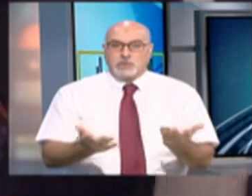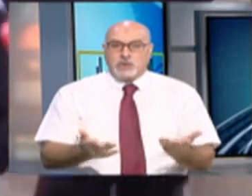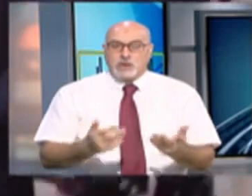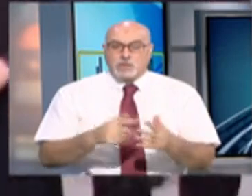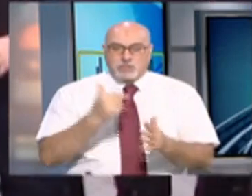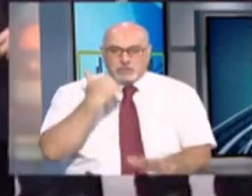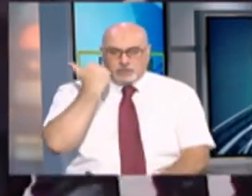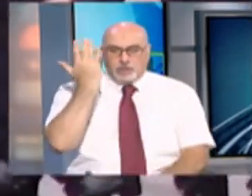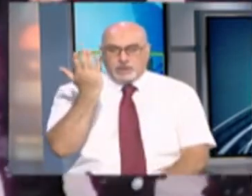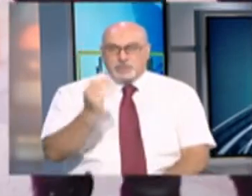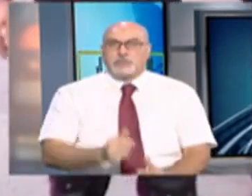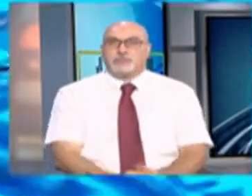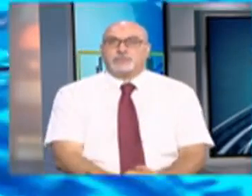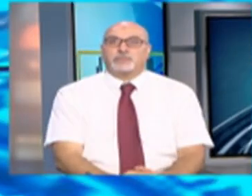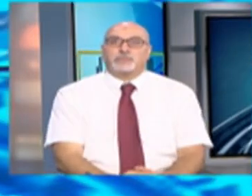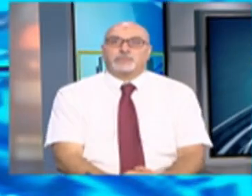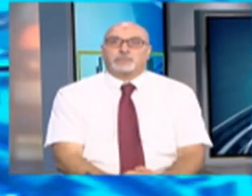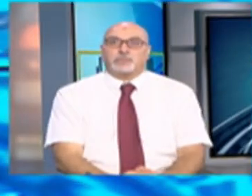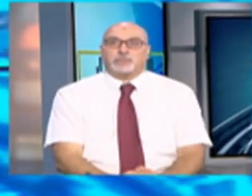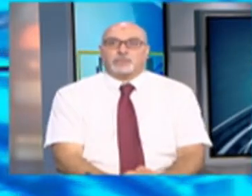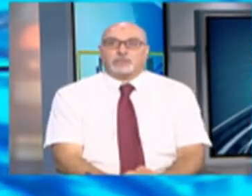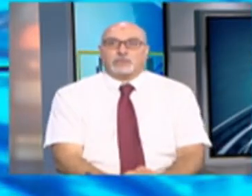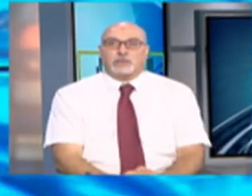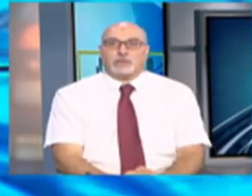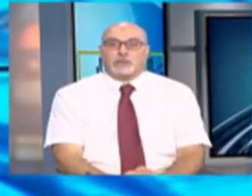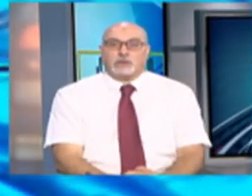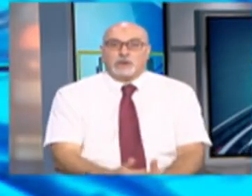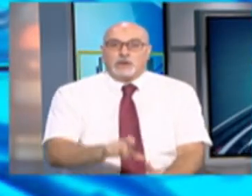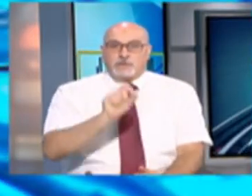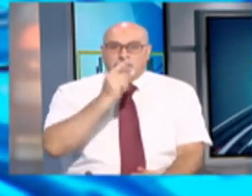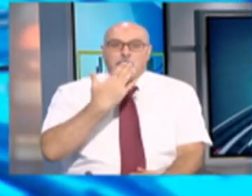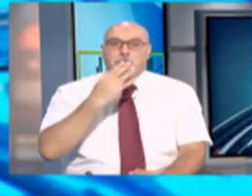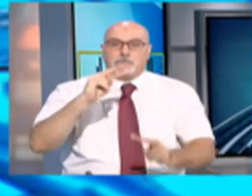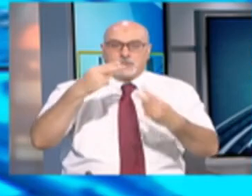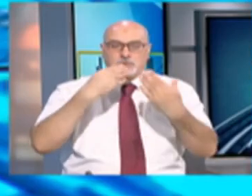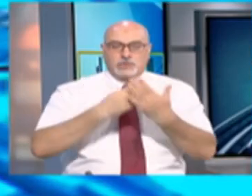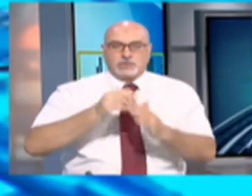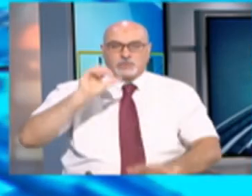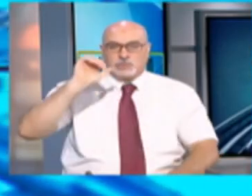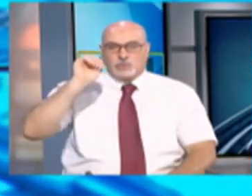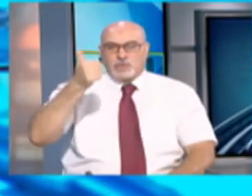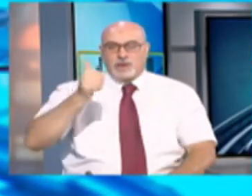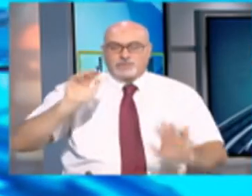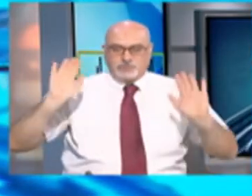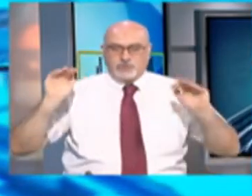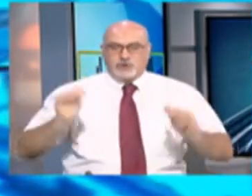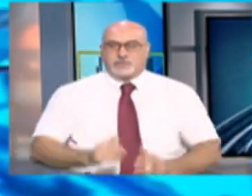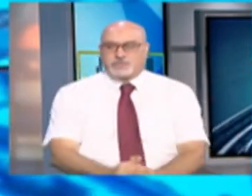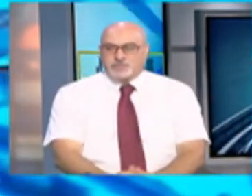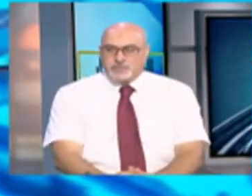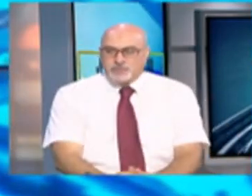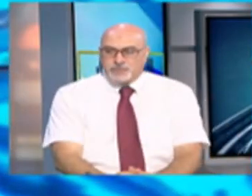أقبحها من خيانة. ختام النشرة، شكرا على حسن الإصغاء والمتابعة، في أمان الله.